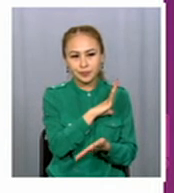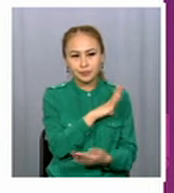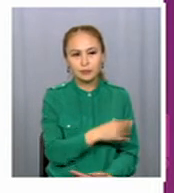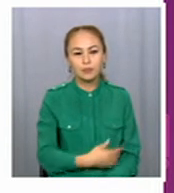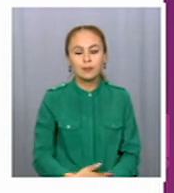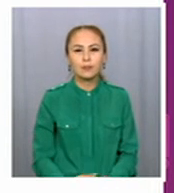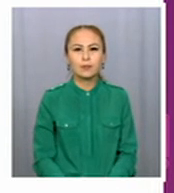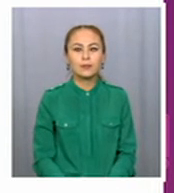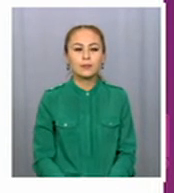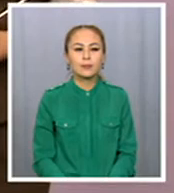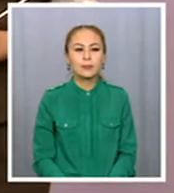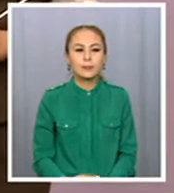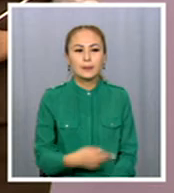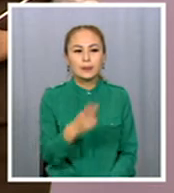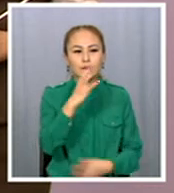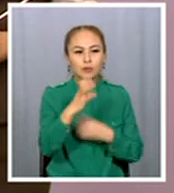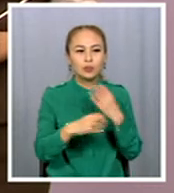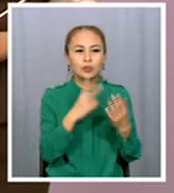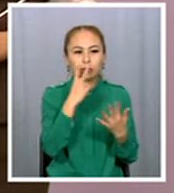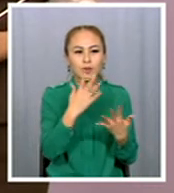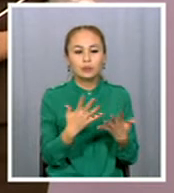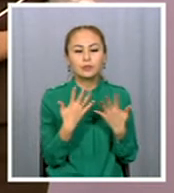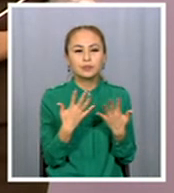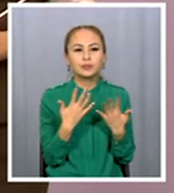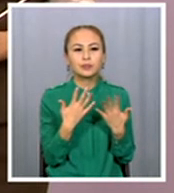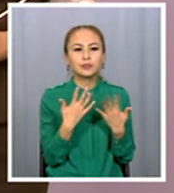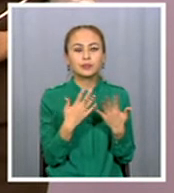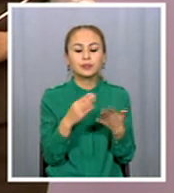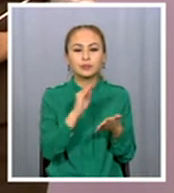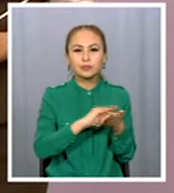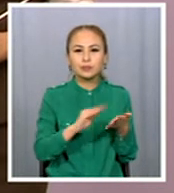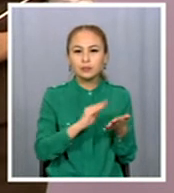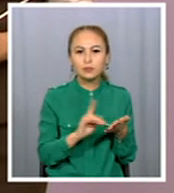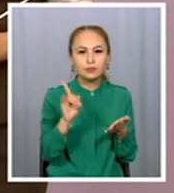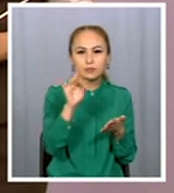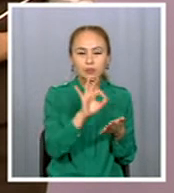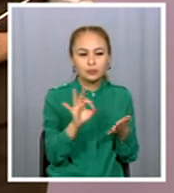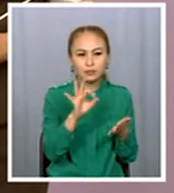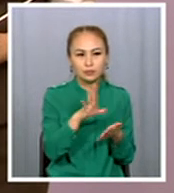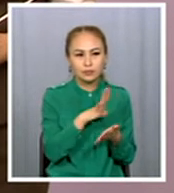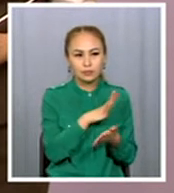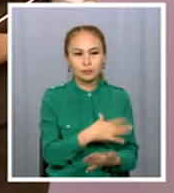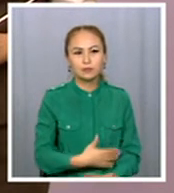маңызы зор болды. Оқушылар мәтіне туралы болды.